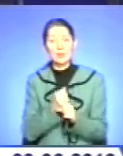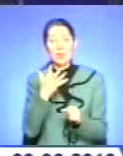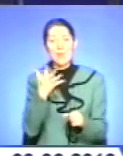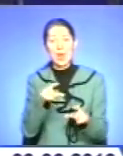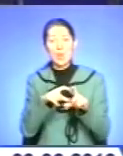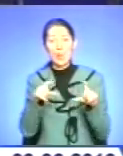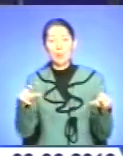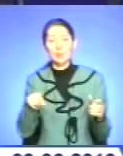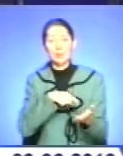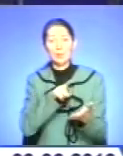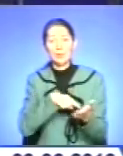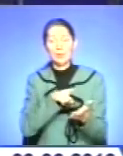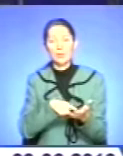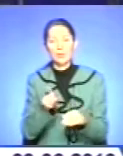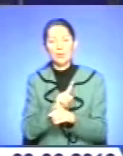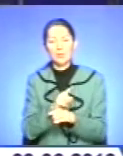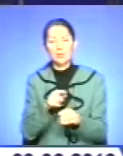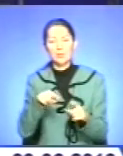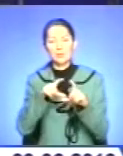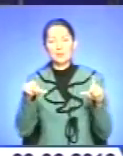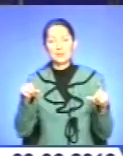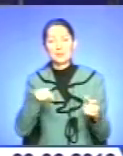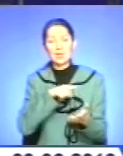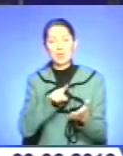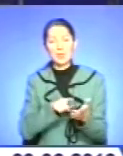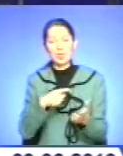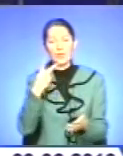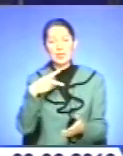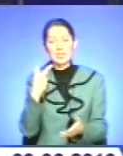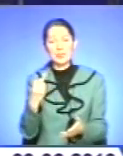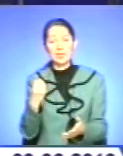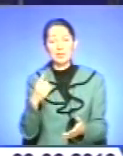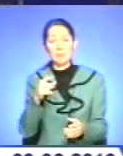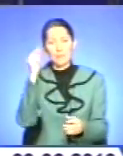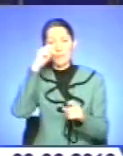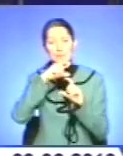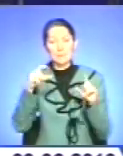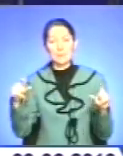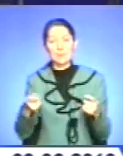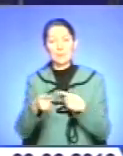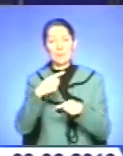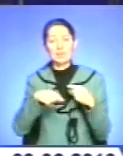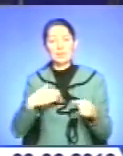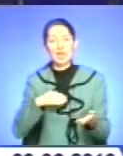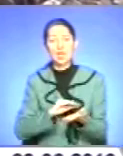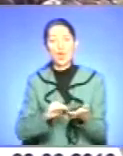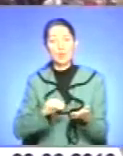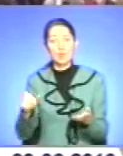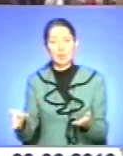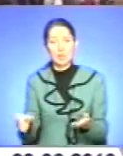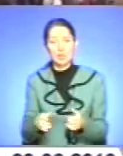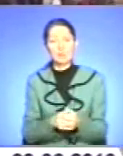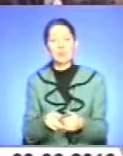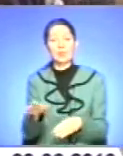пунктів тестування. З тернопільського пункту тестування, що у 21-й школі, повернулися наші кореспонденти.